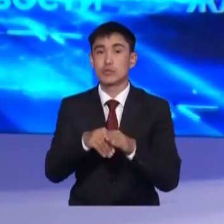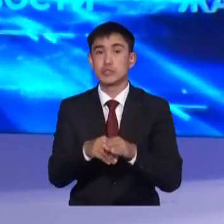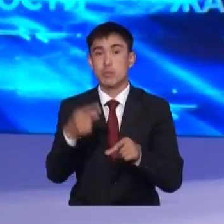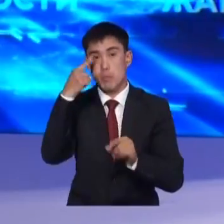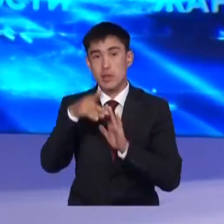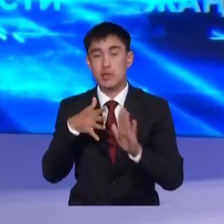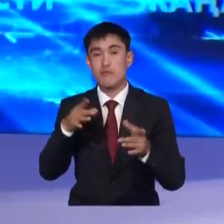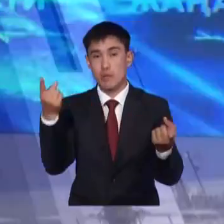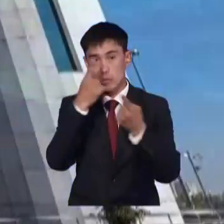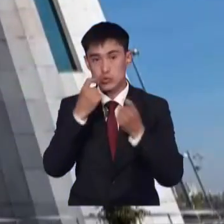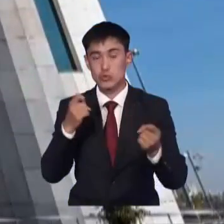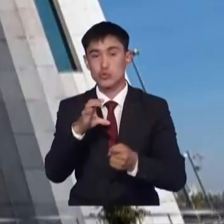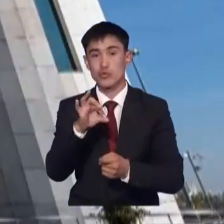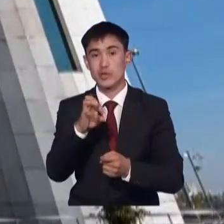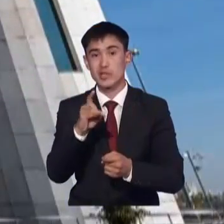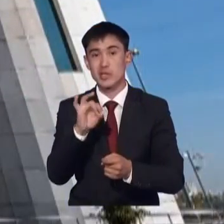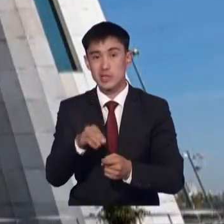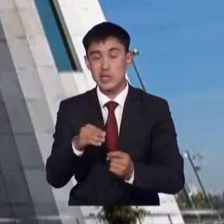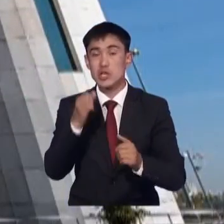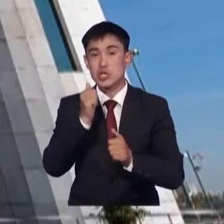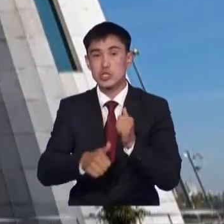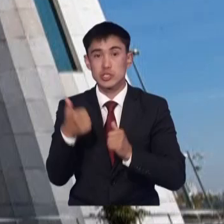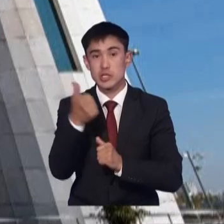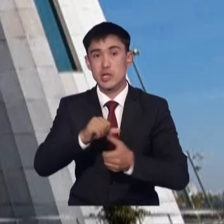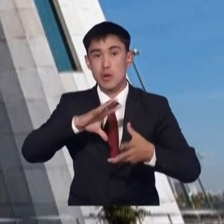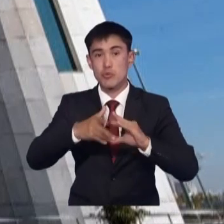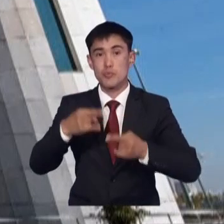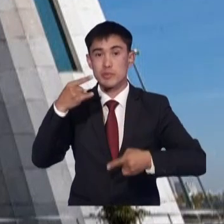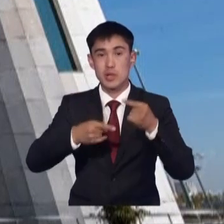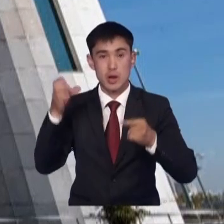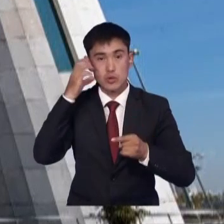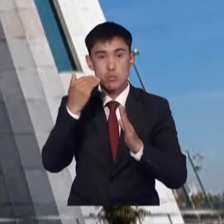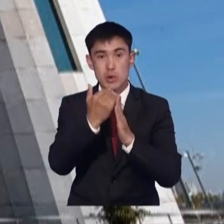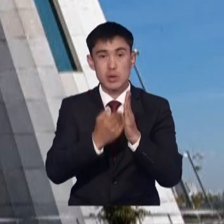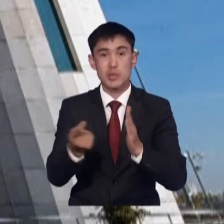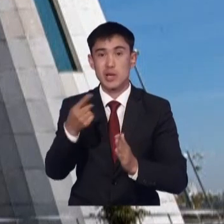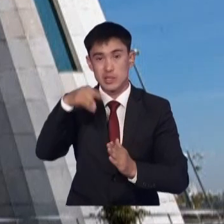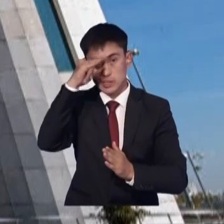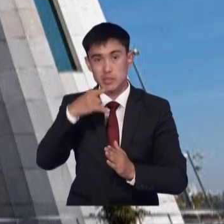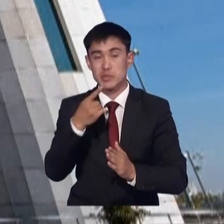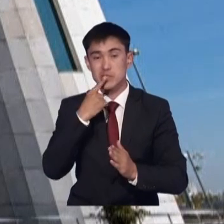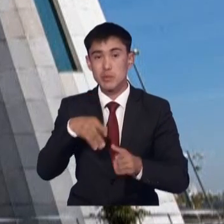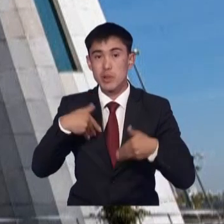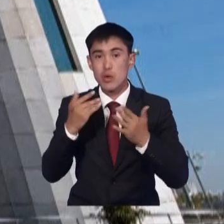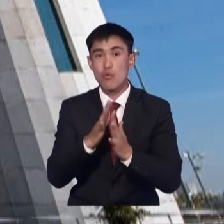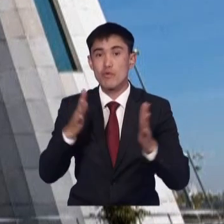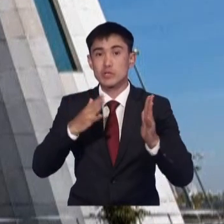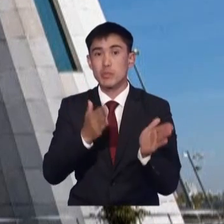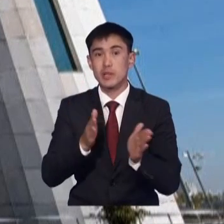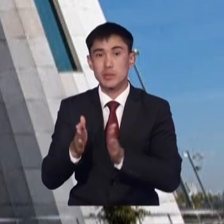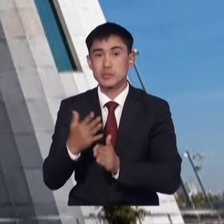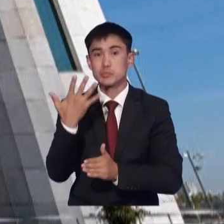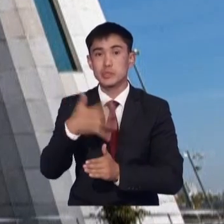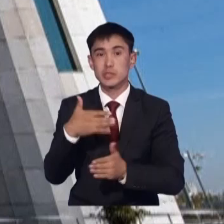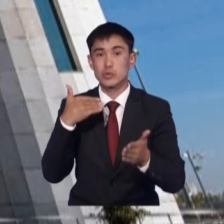понятие информационный суверенитет еженедельные объём телерадио программ на казахском языке предлагается увеличить поэтапно с